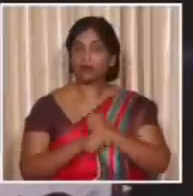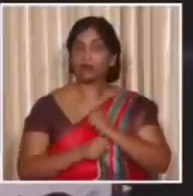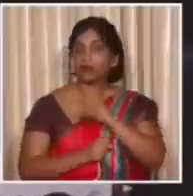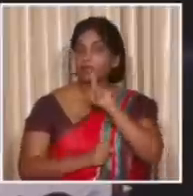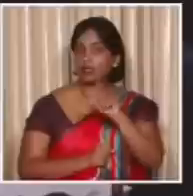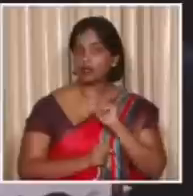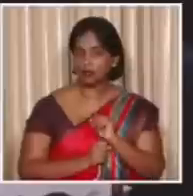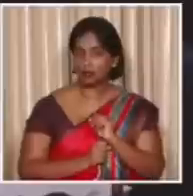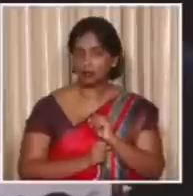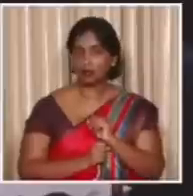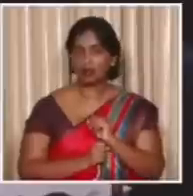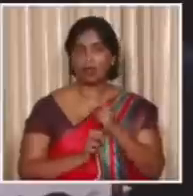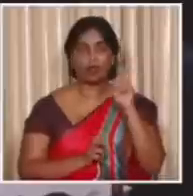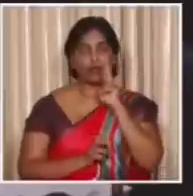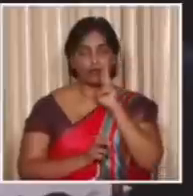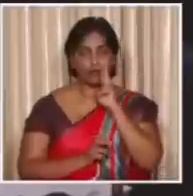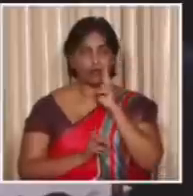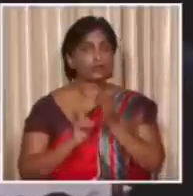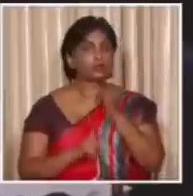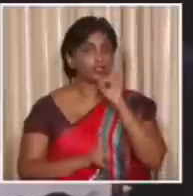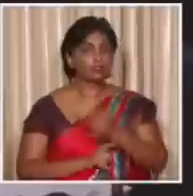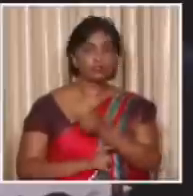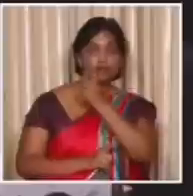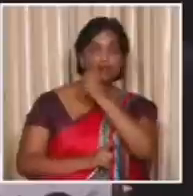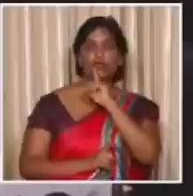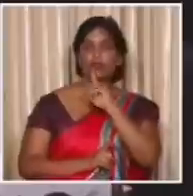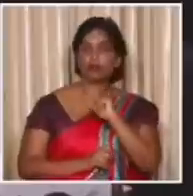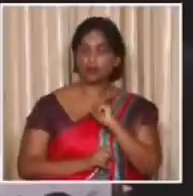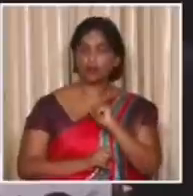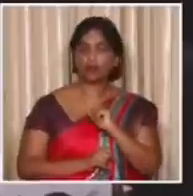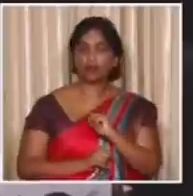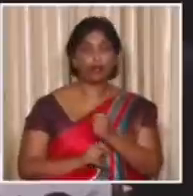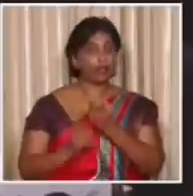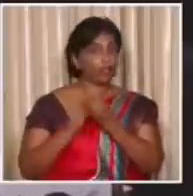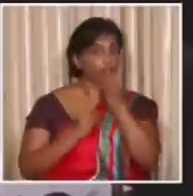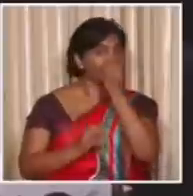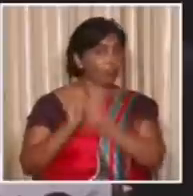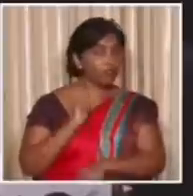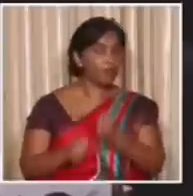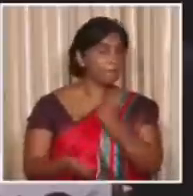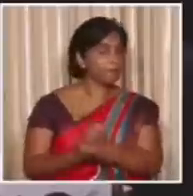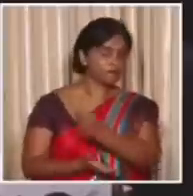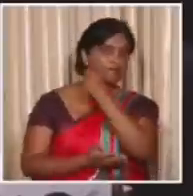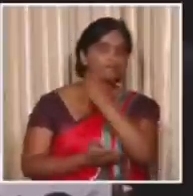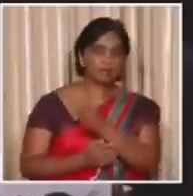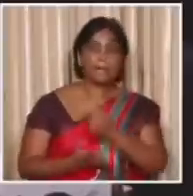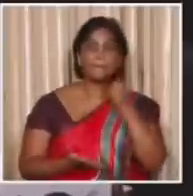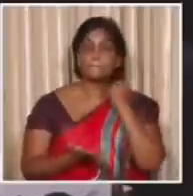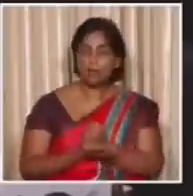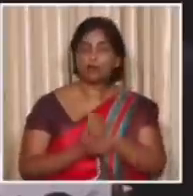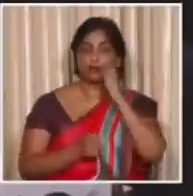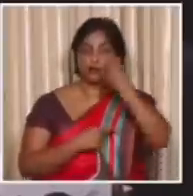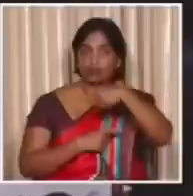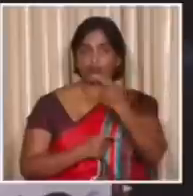මොකද්ද දැන් ඉදා රනිල් වික්‍රමසිංහ ජනාධිපති තරජනය කරන්න කාටද මේක කැපුවේ නැත්නම් බැංකු පද්ධති බලා ගන්න පුළුවන් කියන බැංකුවල තියෙන